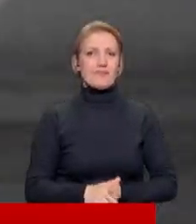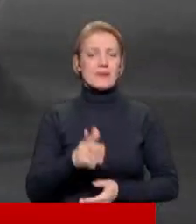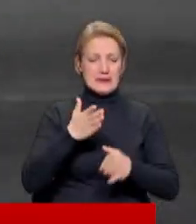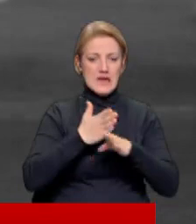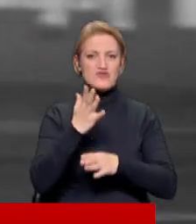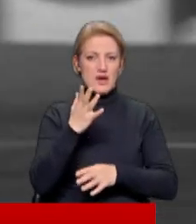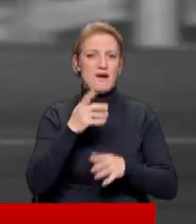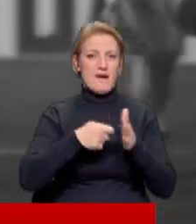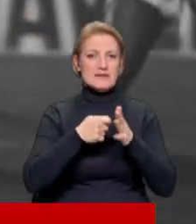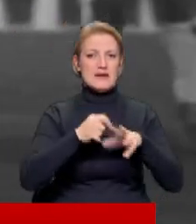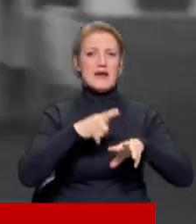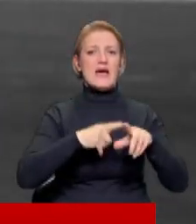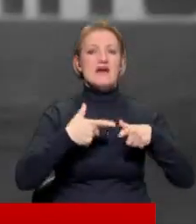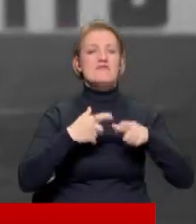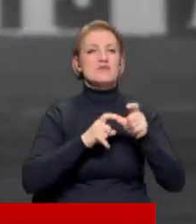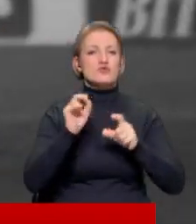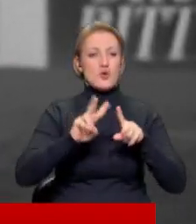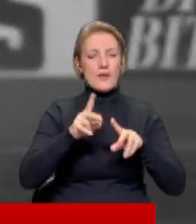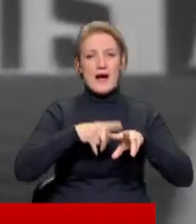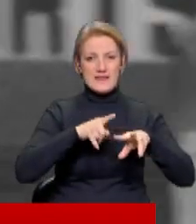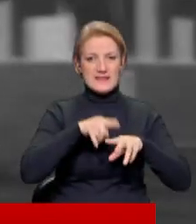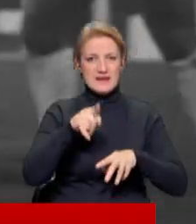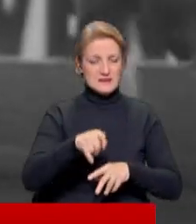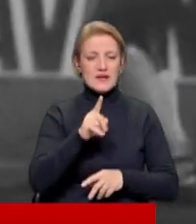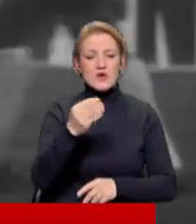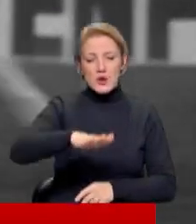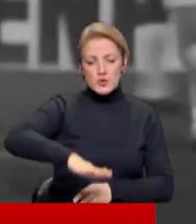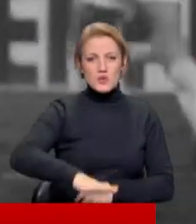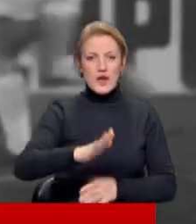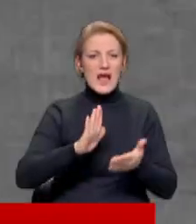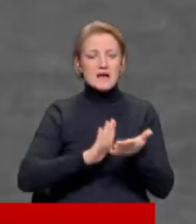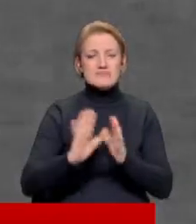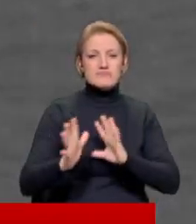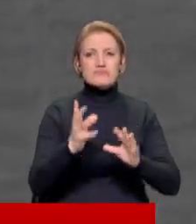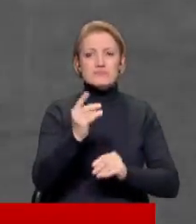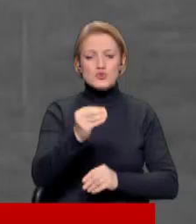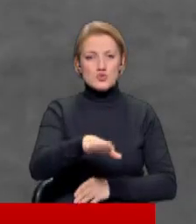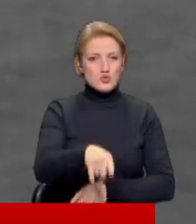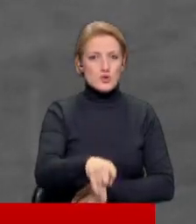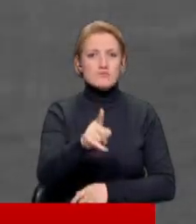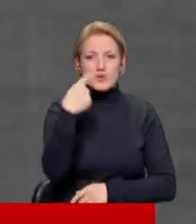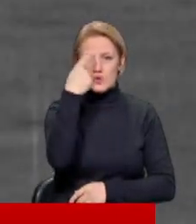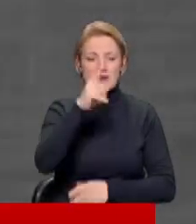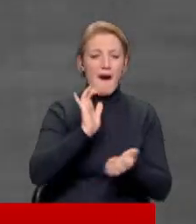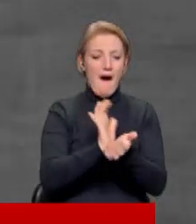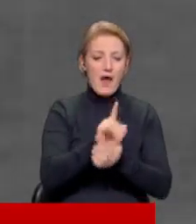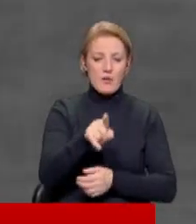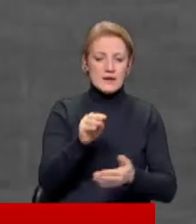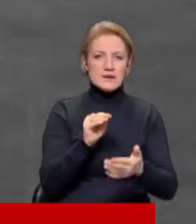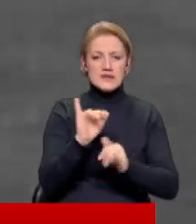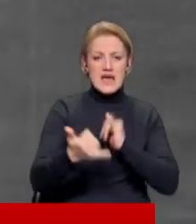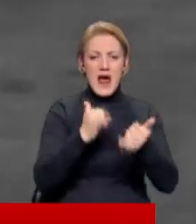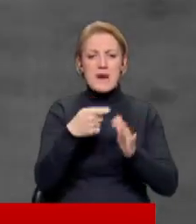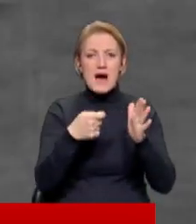Asıl adı Edson Arantes do Nascimento'ydu. Ancak daha küçükken ele avuca sığmayan bir çocuktu. Bu yüzden ailesi onu